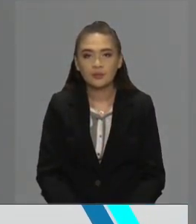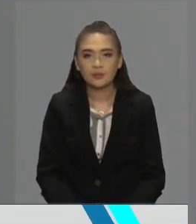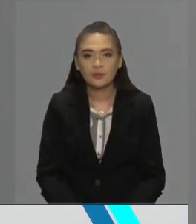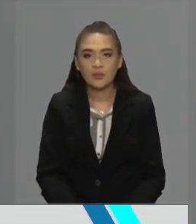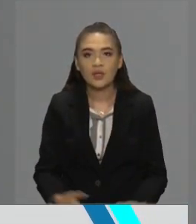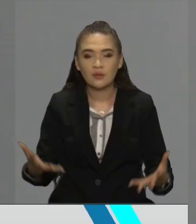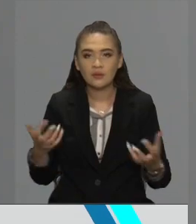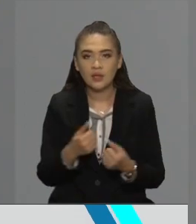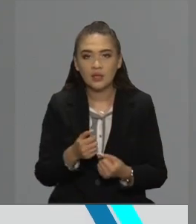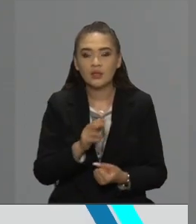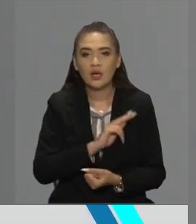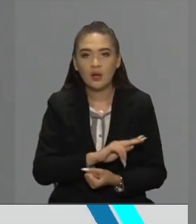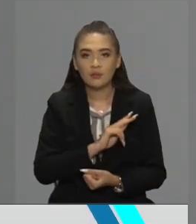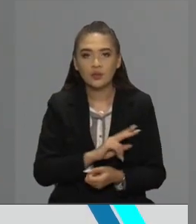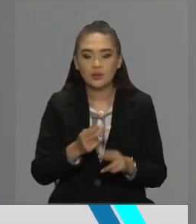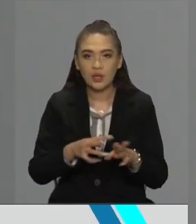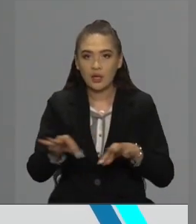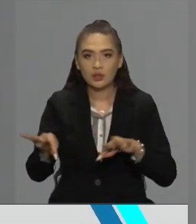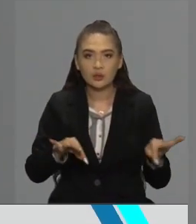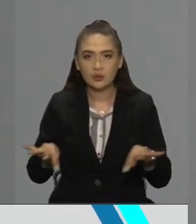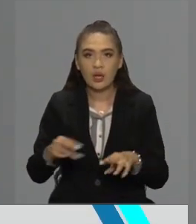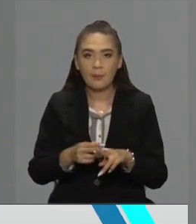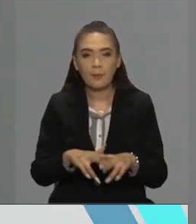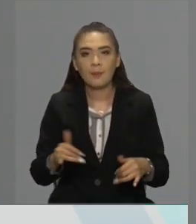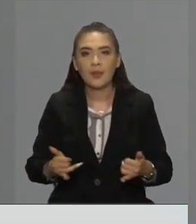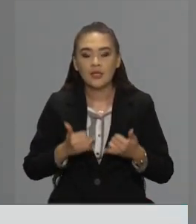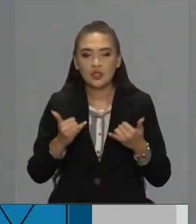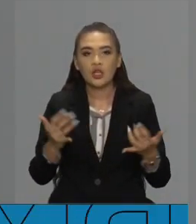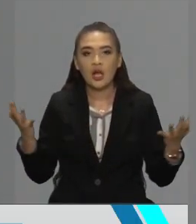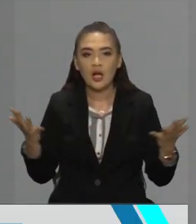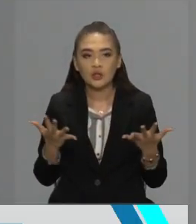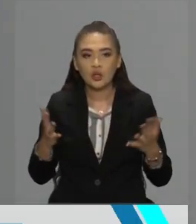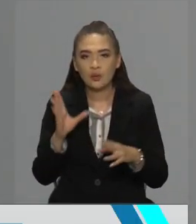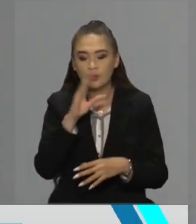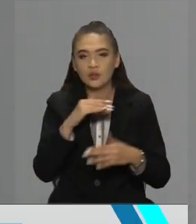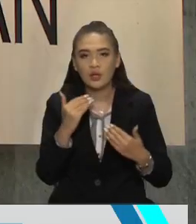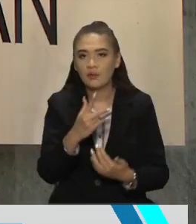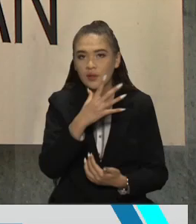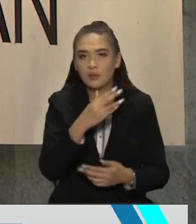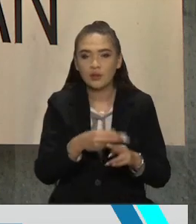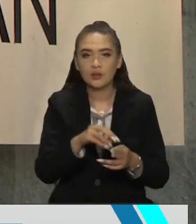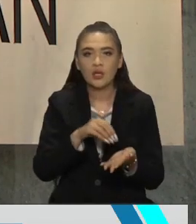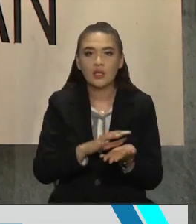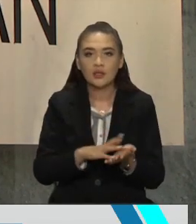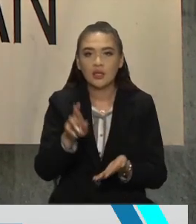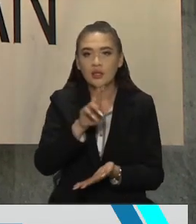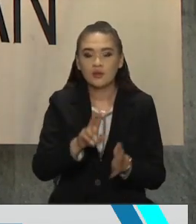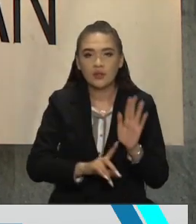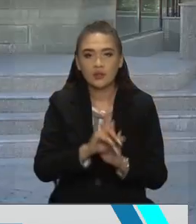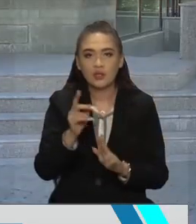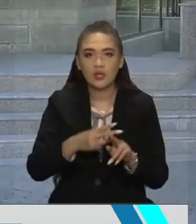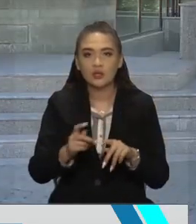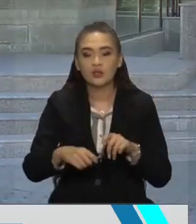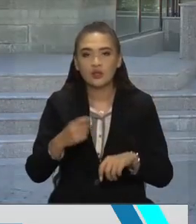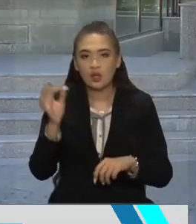взять в работу конструктивные предложения, такие, которые на данный момент мы можем учесть. С января новые разрешения на строительство